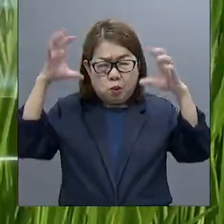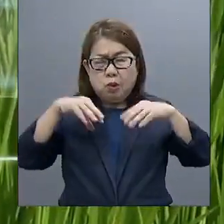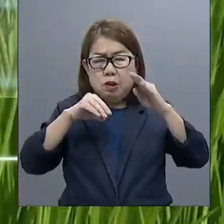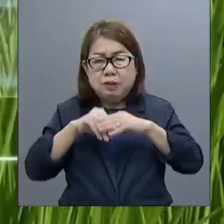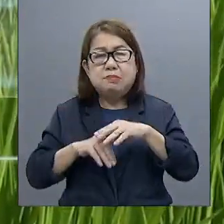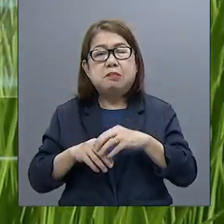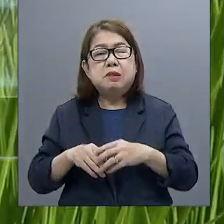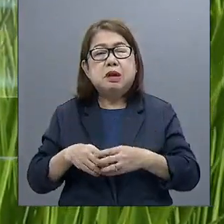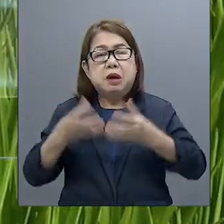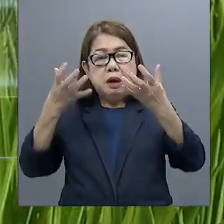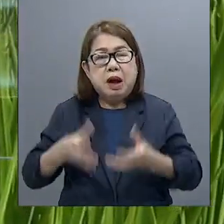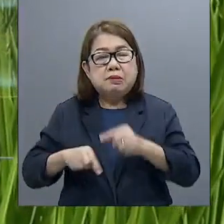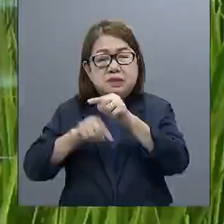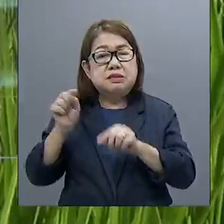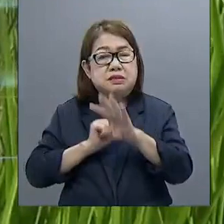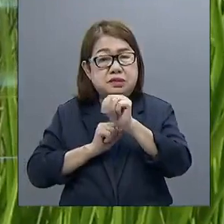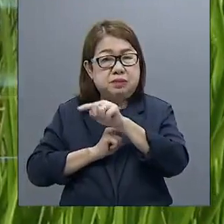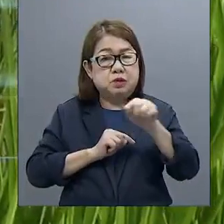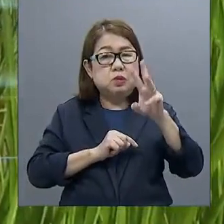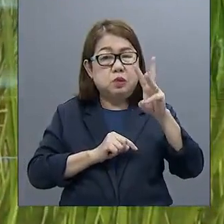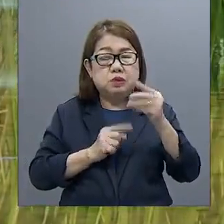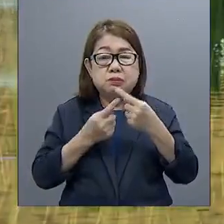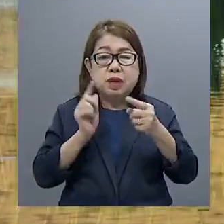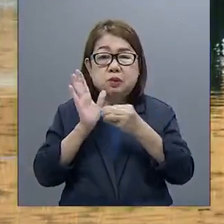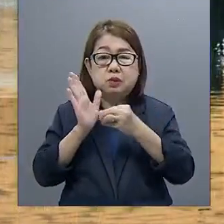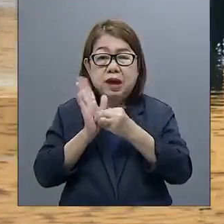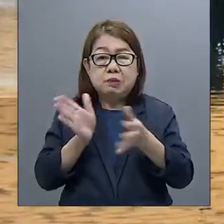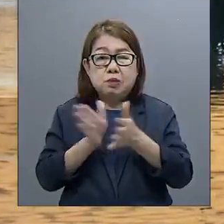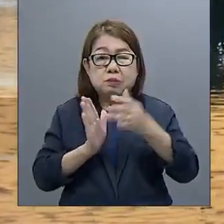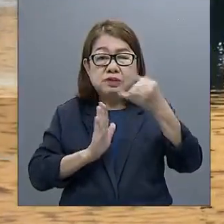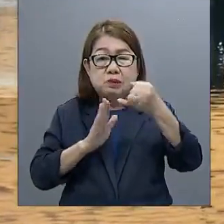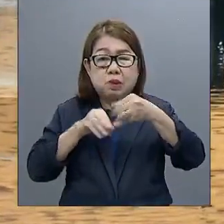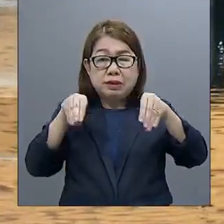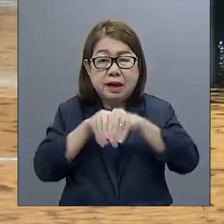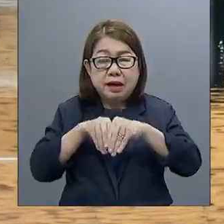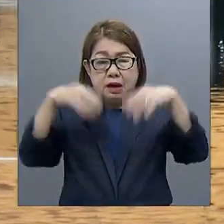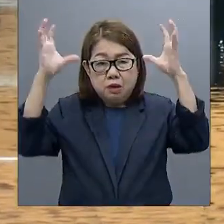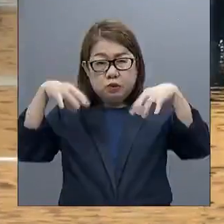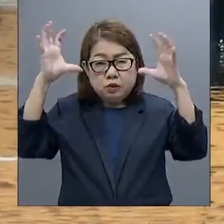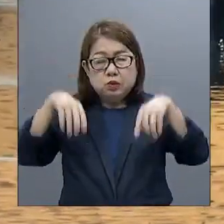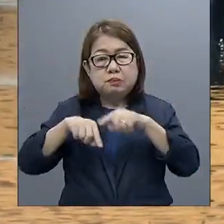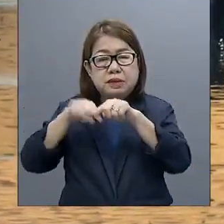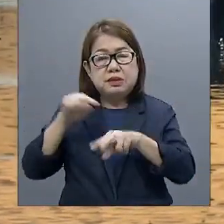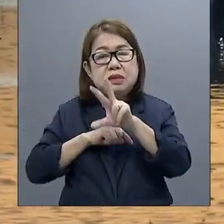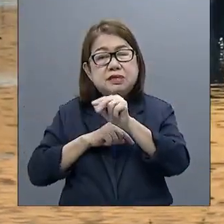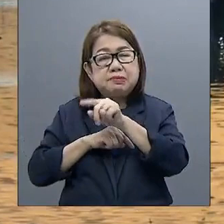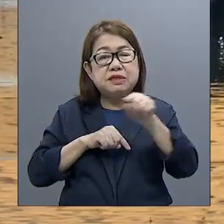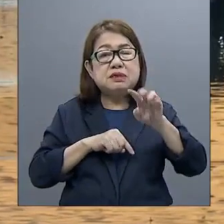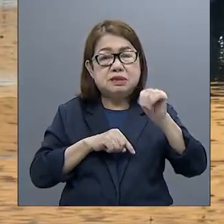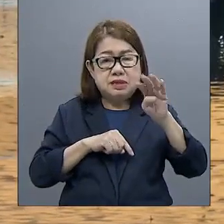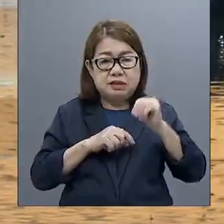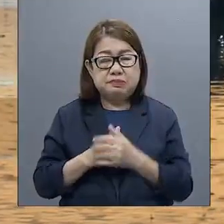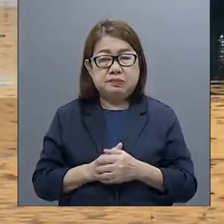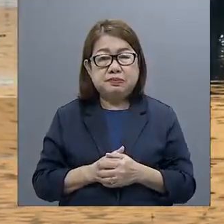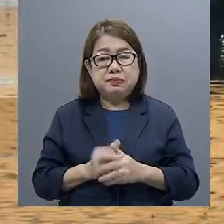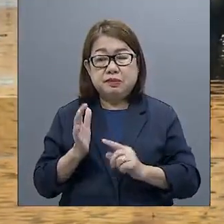-60% ของพืนที่สำหรบกรงเทพและปริมอนทนจะมีฝนฟ้าขนอง 30-40% ของพืนที่และใช่งระห